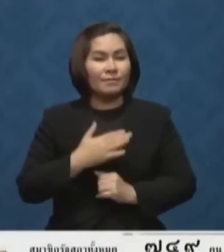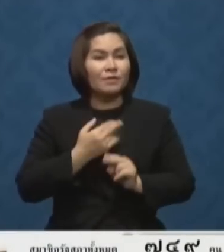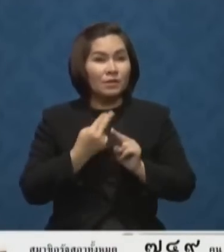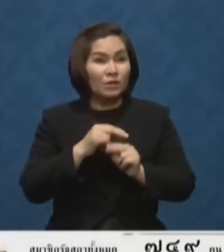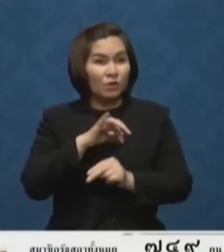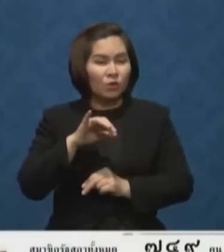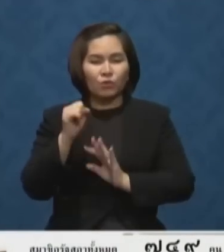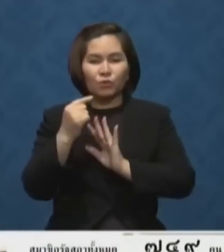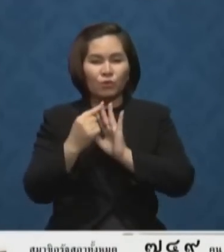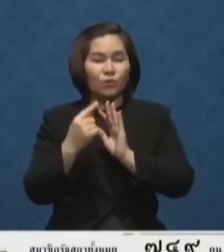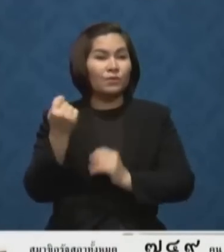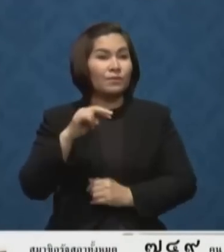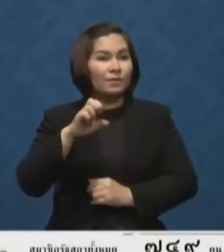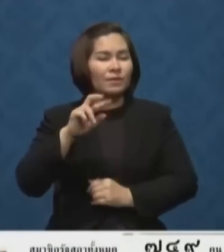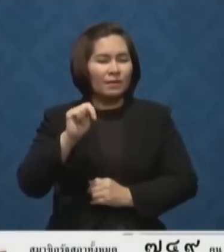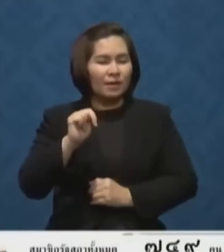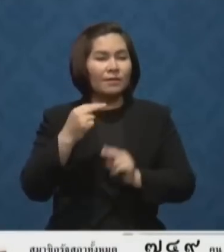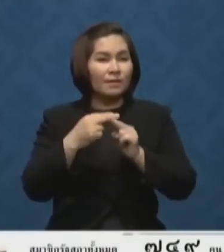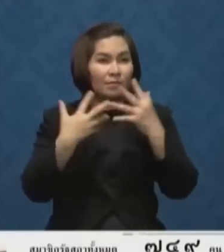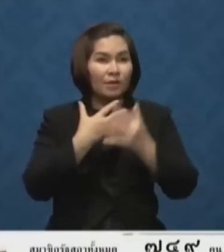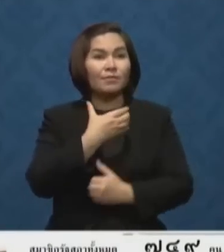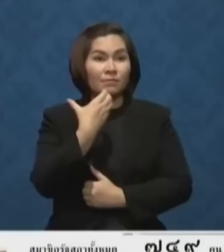ครองแสงสมั occic สพodi Gente